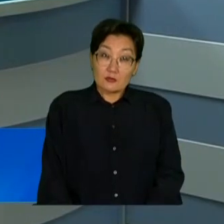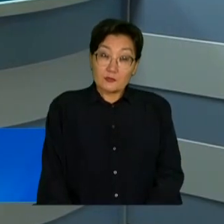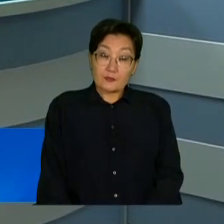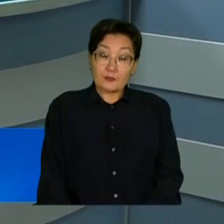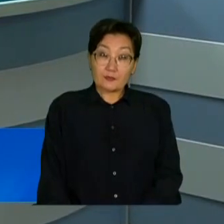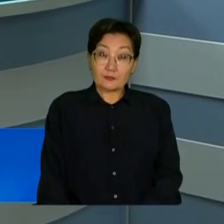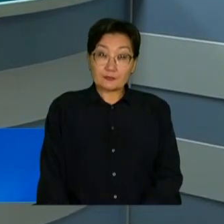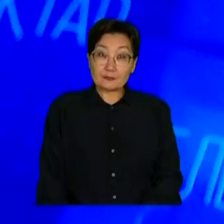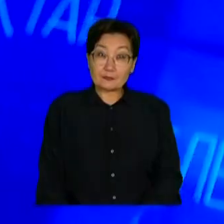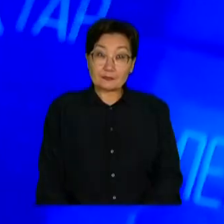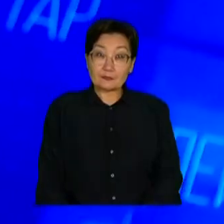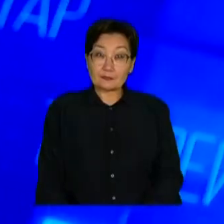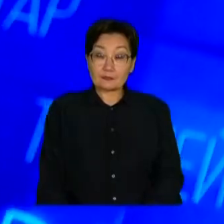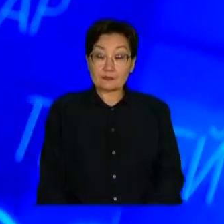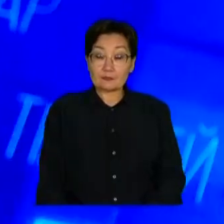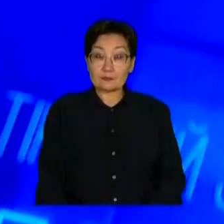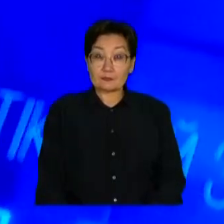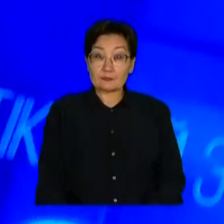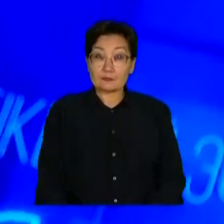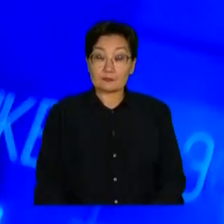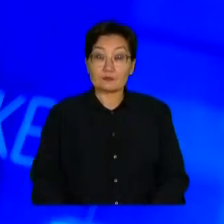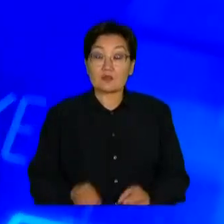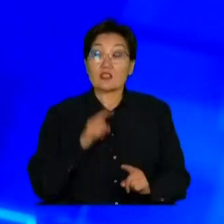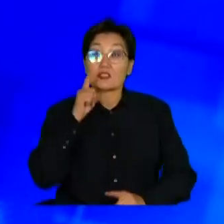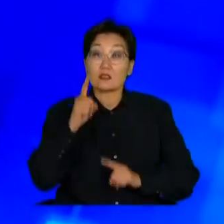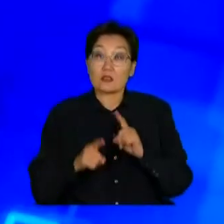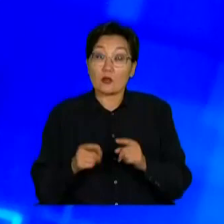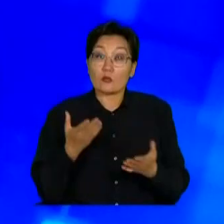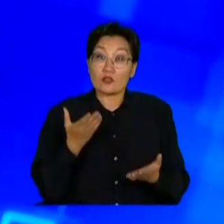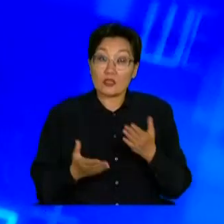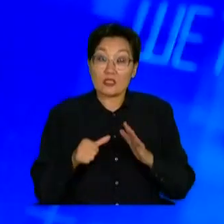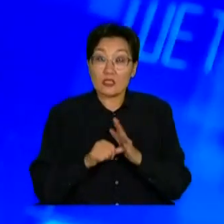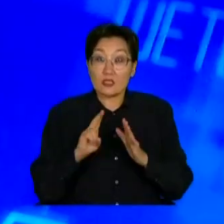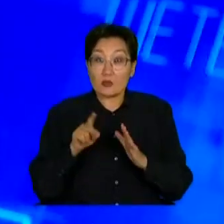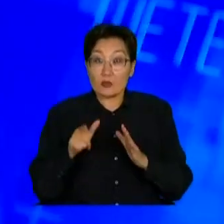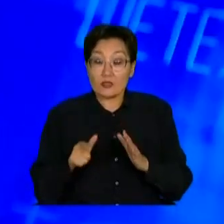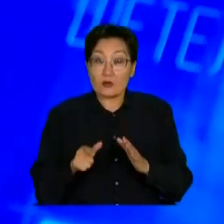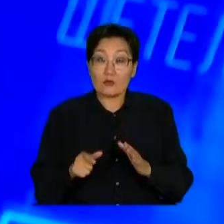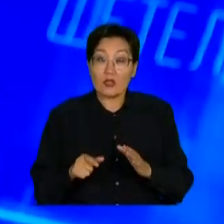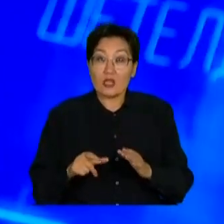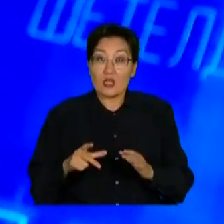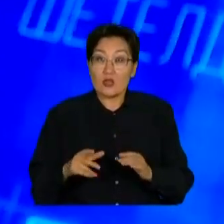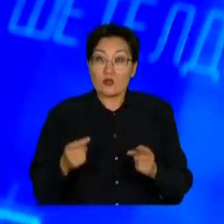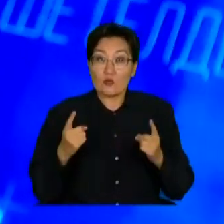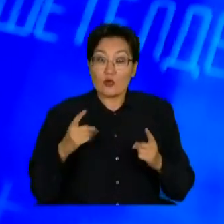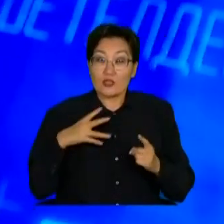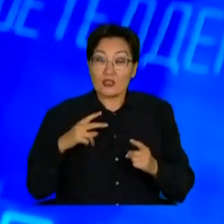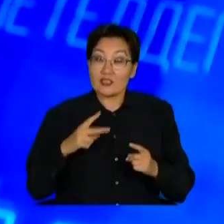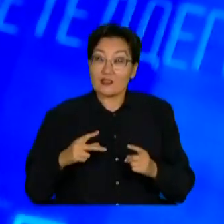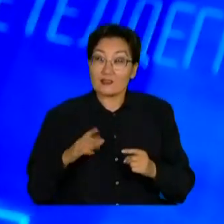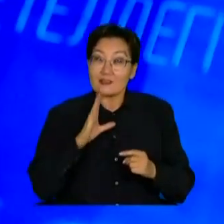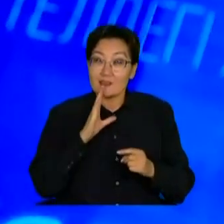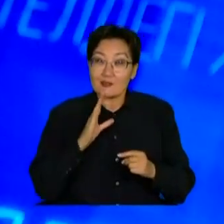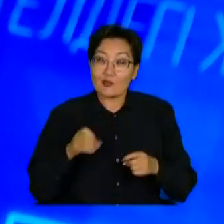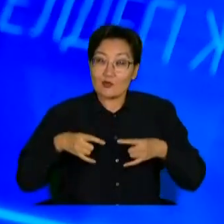Алматы телеарнасы. Ал Жезқазғанда салмағы 6 келі болатын батыр қыз дүниеге келді. Отбасындағы